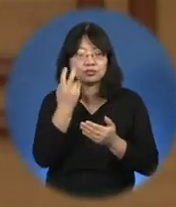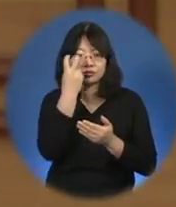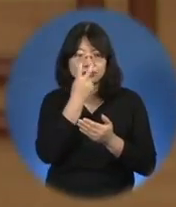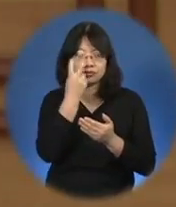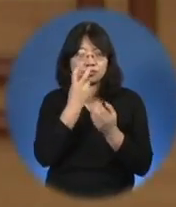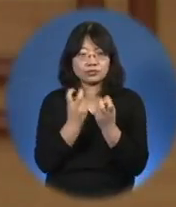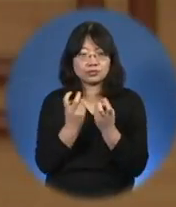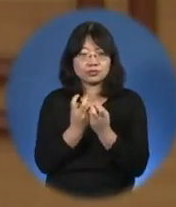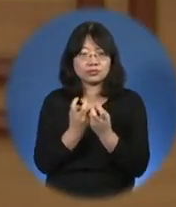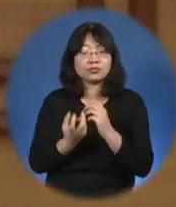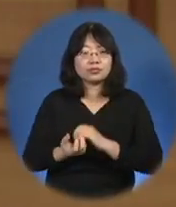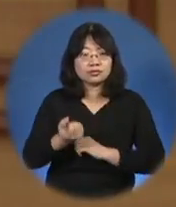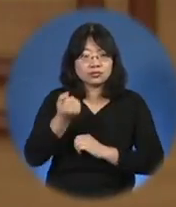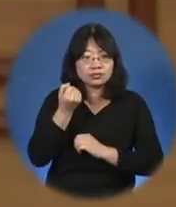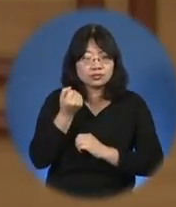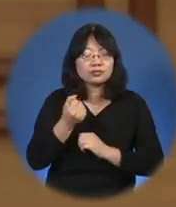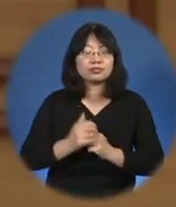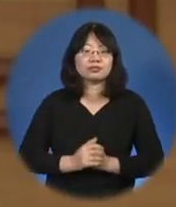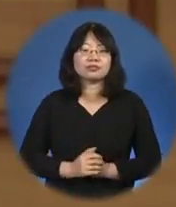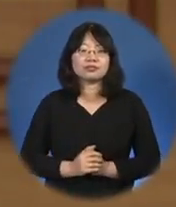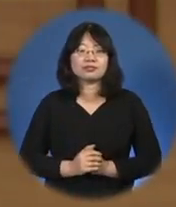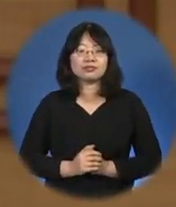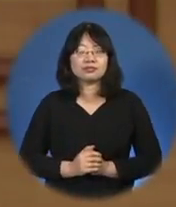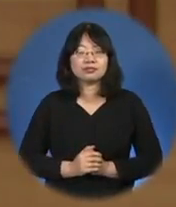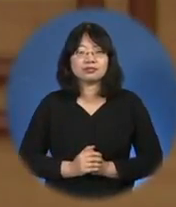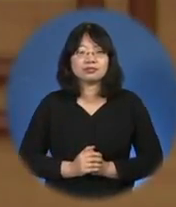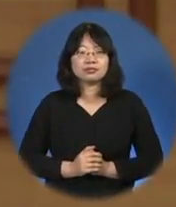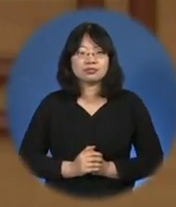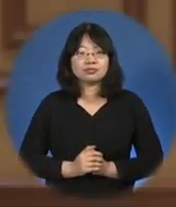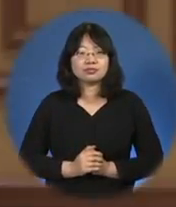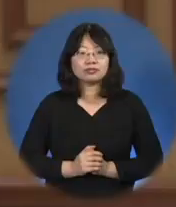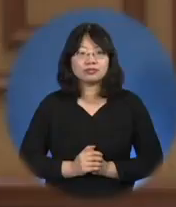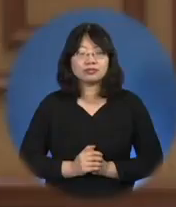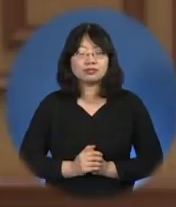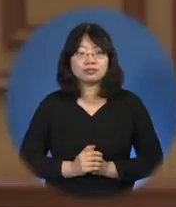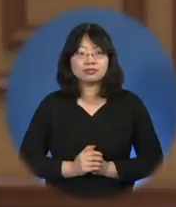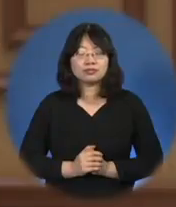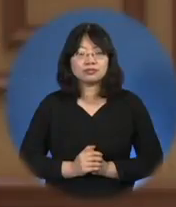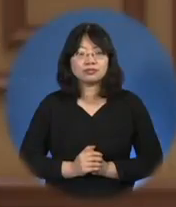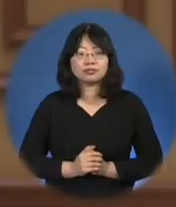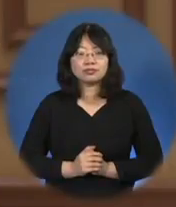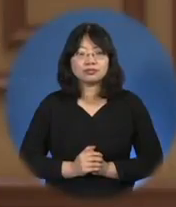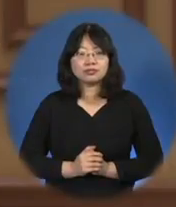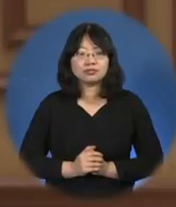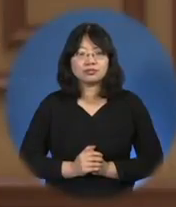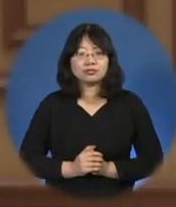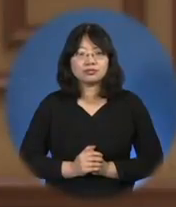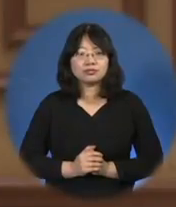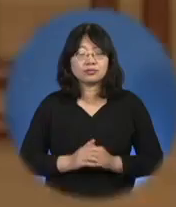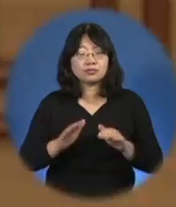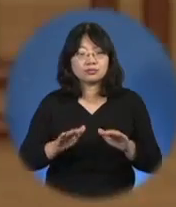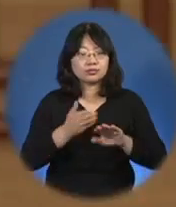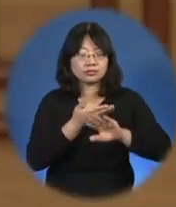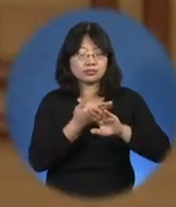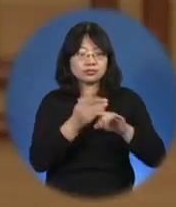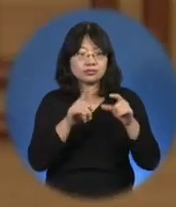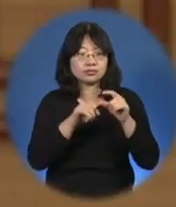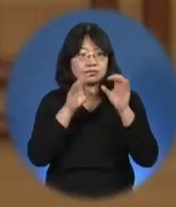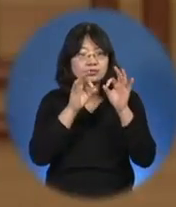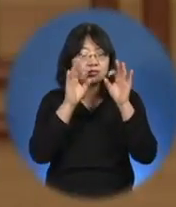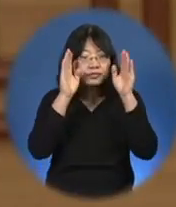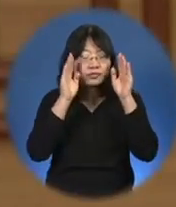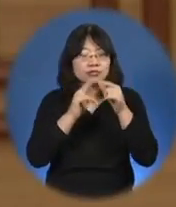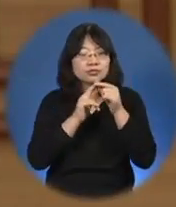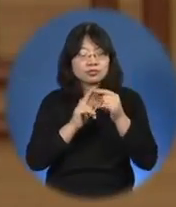조사 방식이 공론조사 방식이었고요. 예. 그 예. 숙의를 다른 말로는 이제